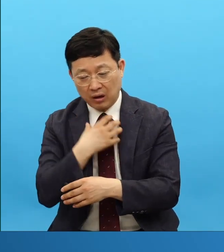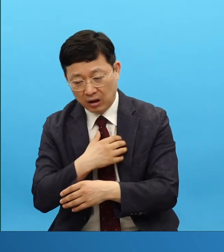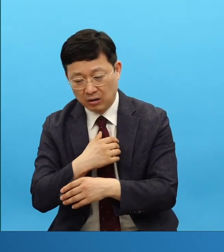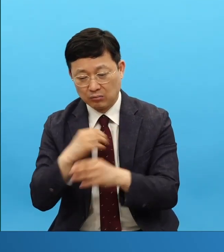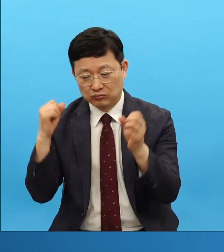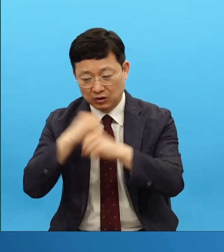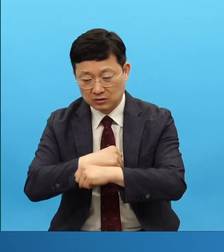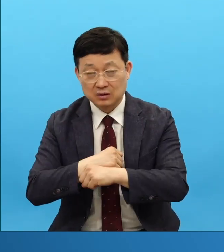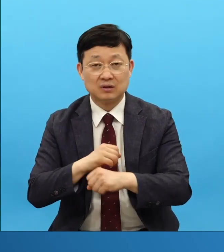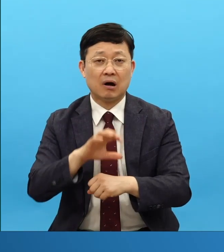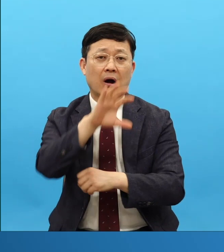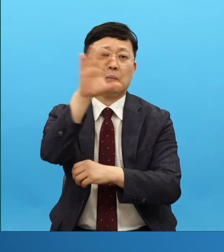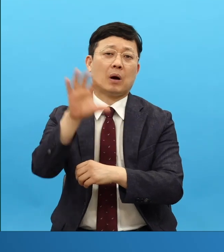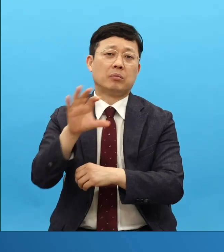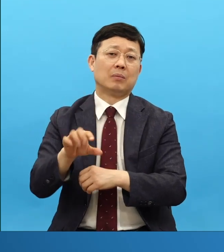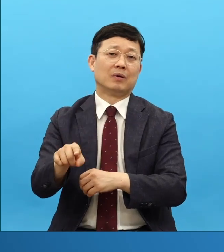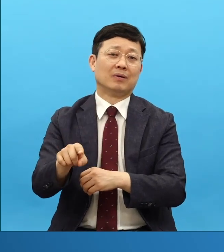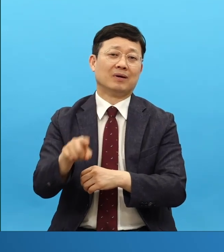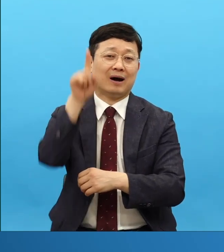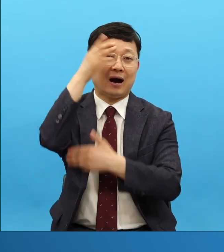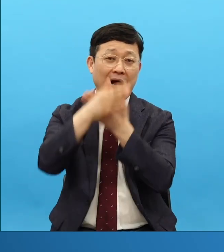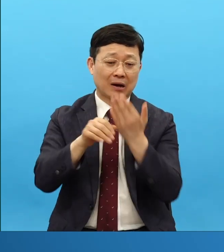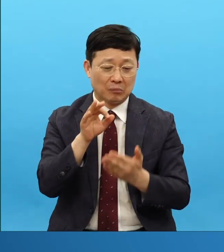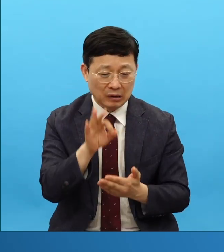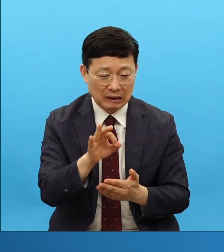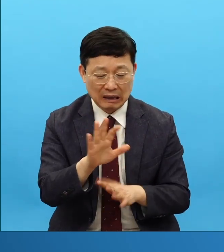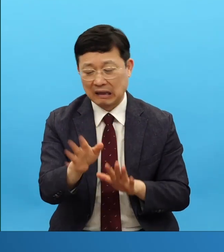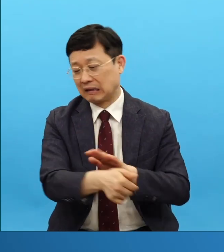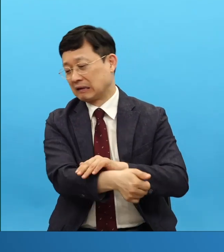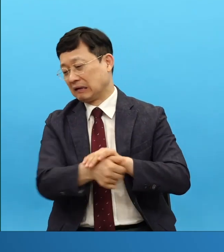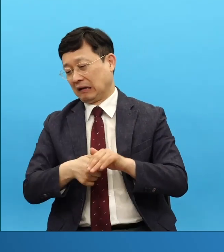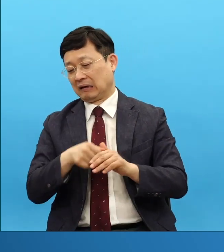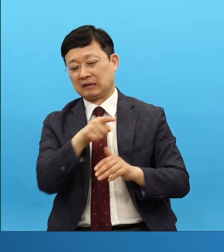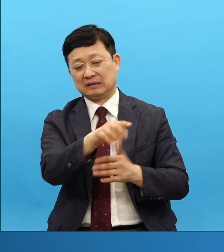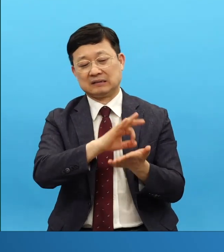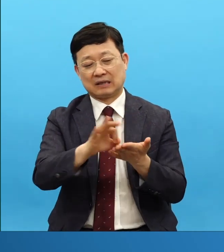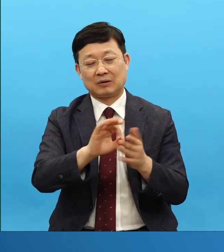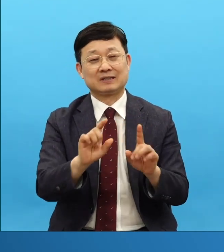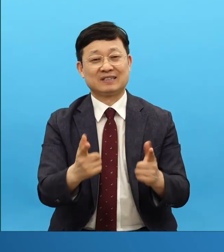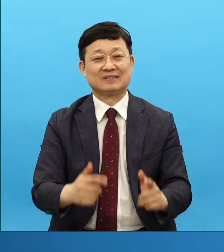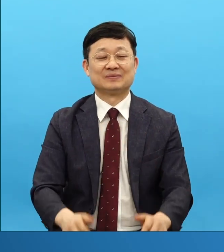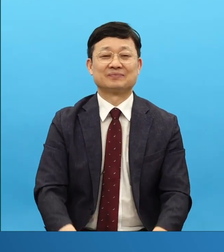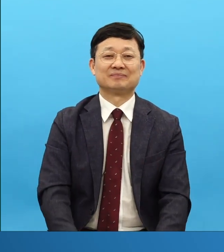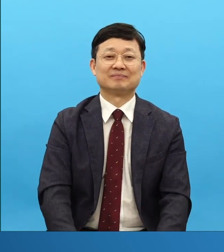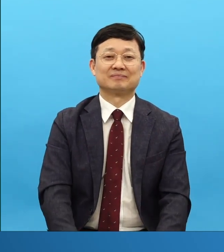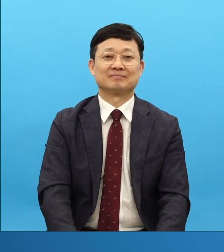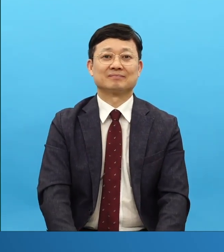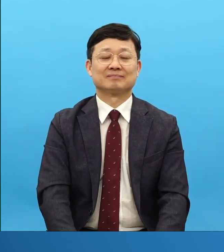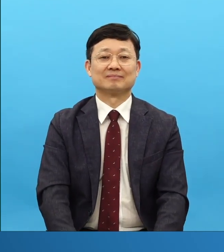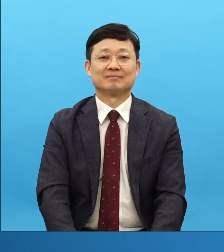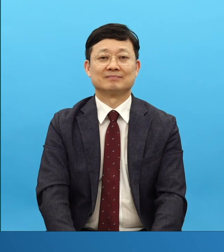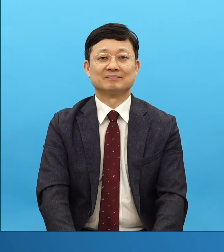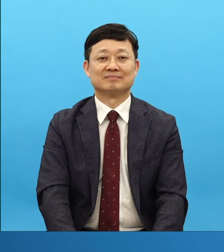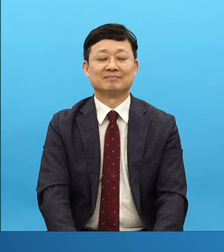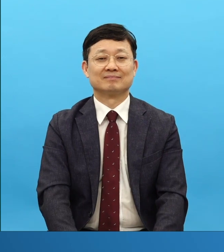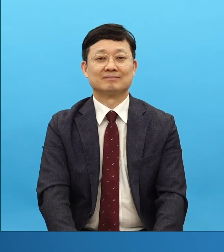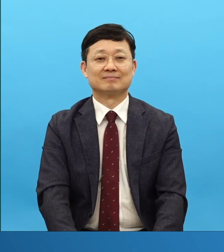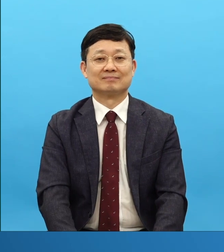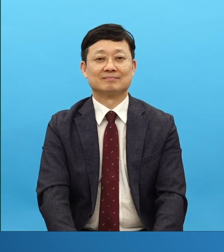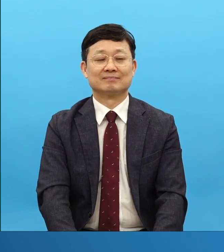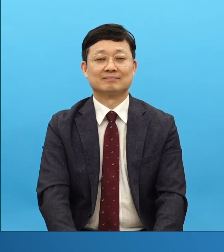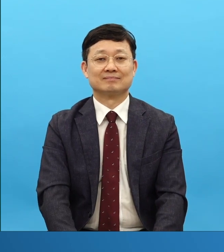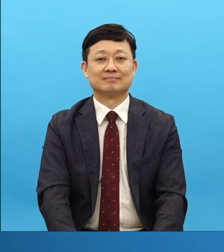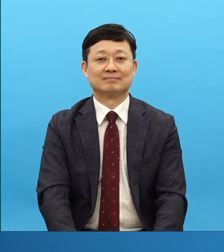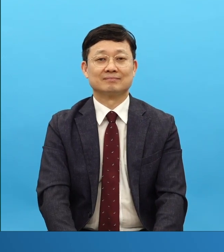무너지고 어떻게 쓰겠어요 그거를. The remnants arise and they shake over the little things, cry over the little things, and are mad over the little things. How could God use